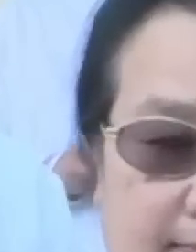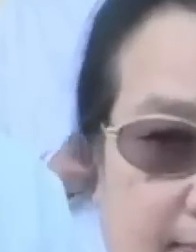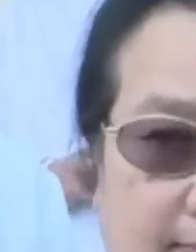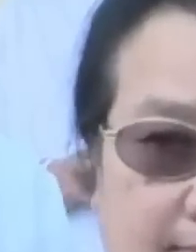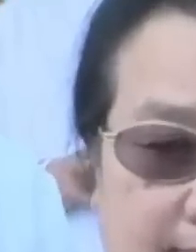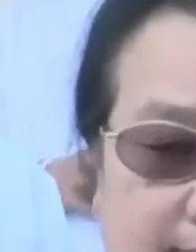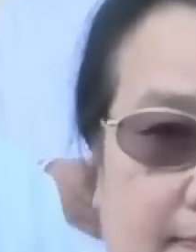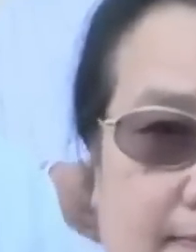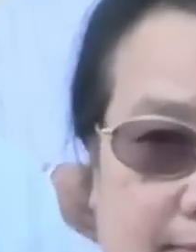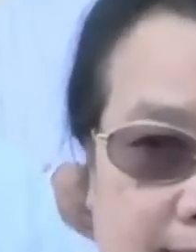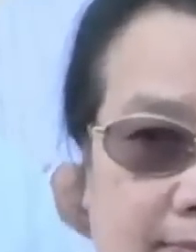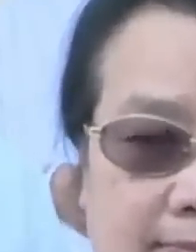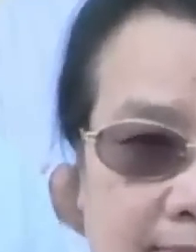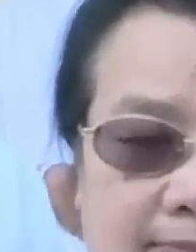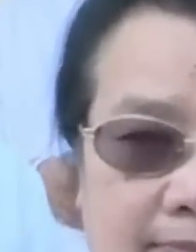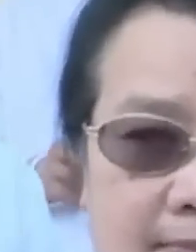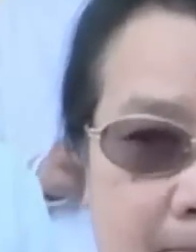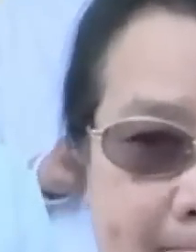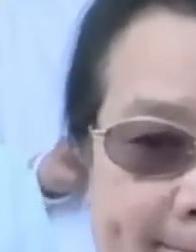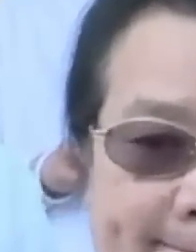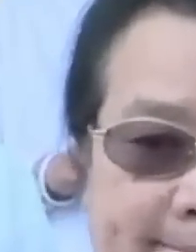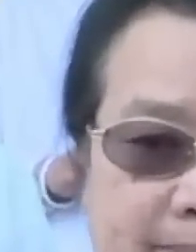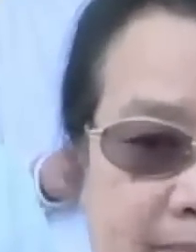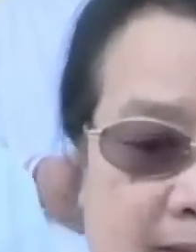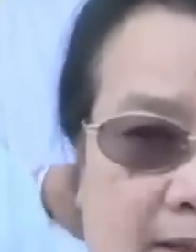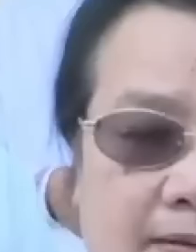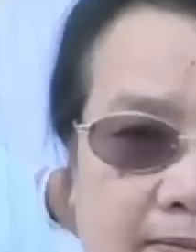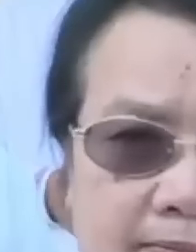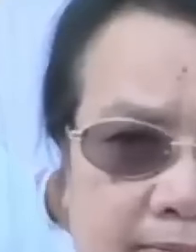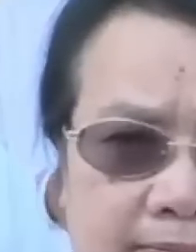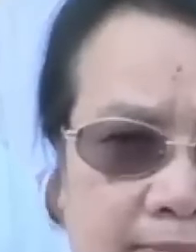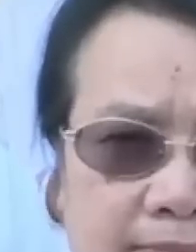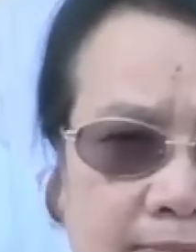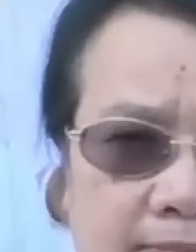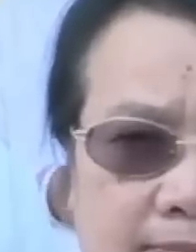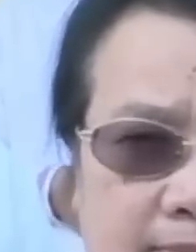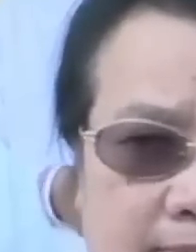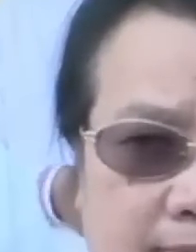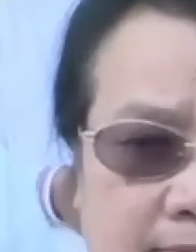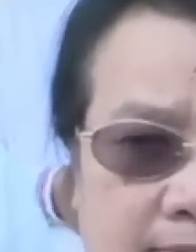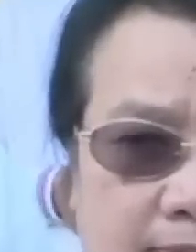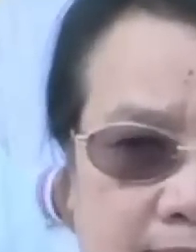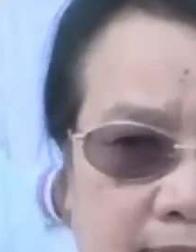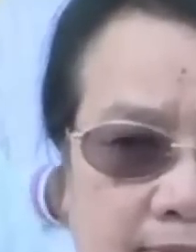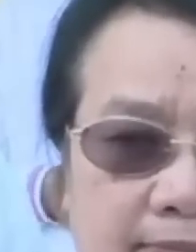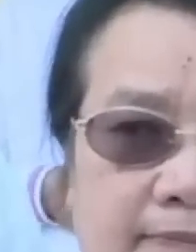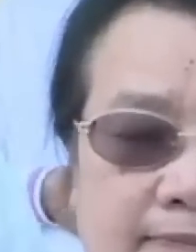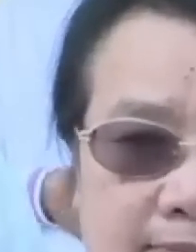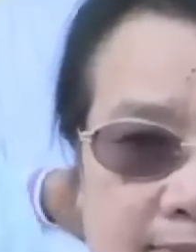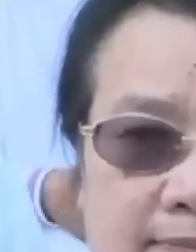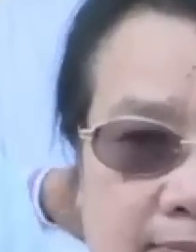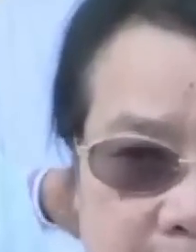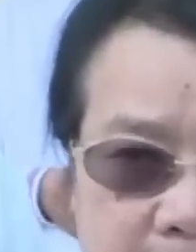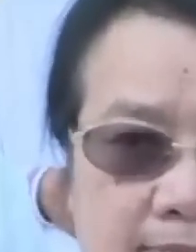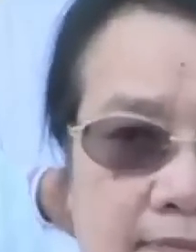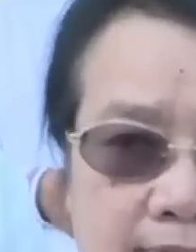ไปตามมาตรา152ที่เปรียบเสมือนการตั้งกระทู้ถามรัฐมนตรีแต่กลับมาอภิปรายตนที่ขณะนี้เป็นเพียงแ